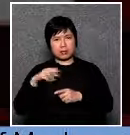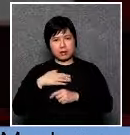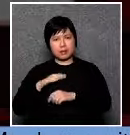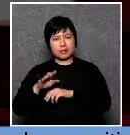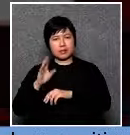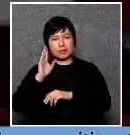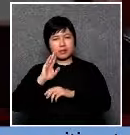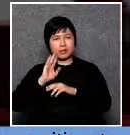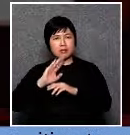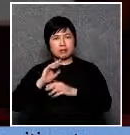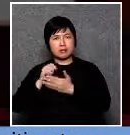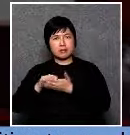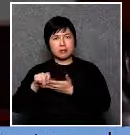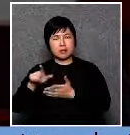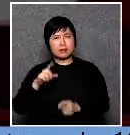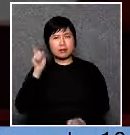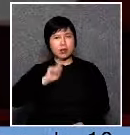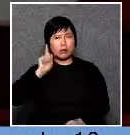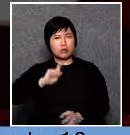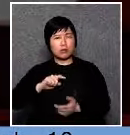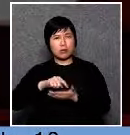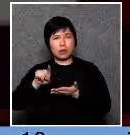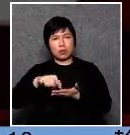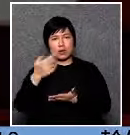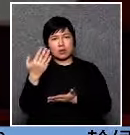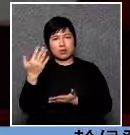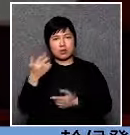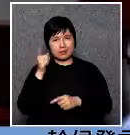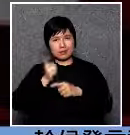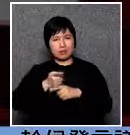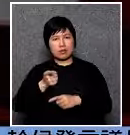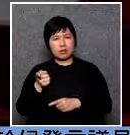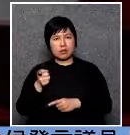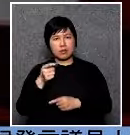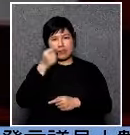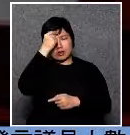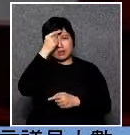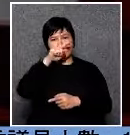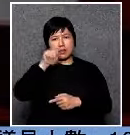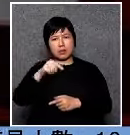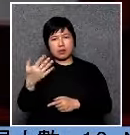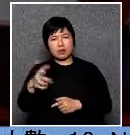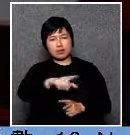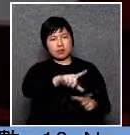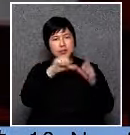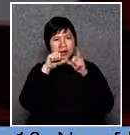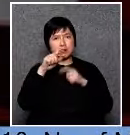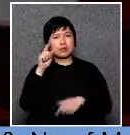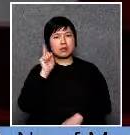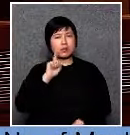不是個醜字幾多畫啊？正體答我，主席請他答我，醜字幾多